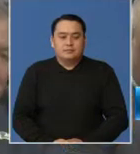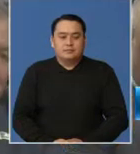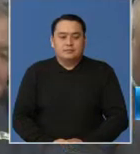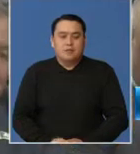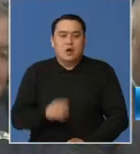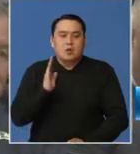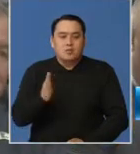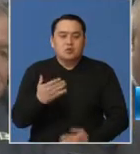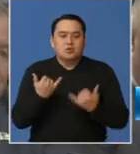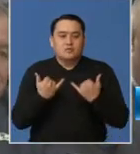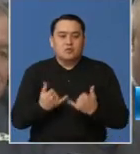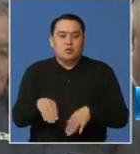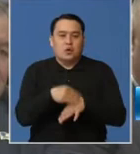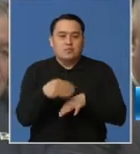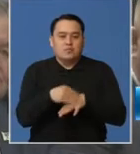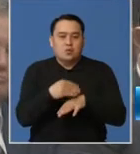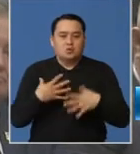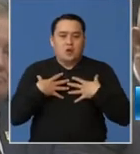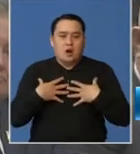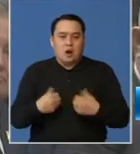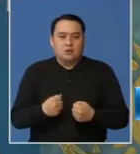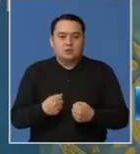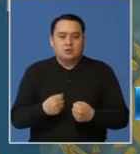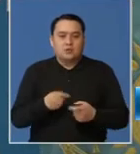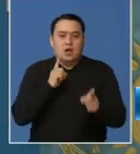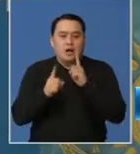Вот сам сегодня после совещания сходишь?